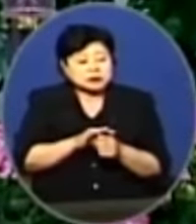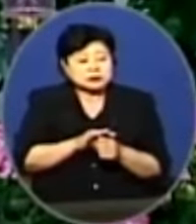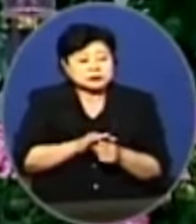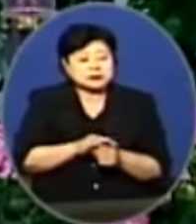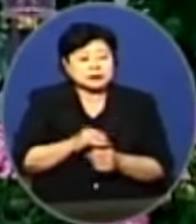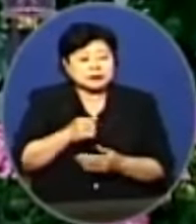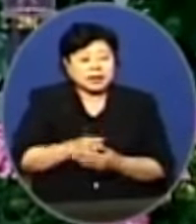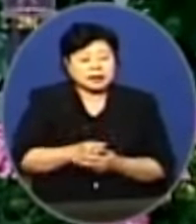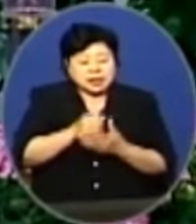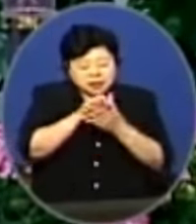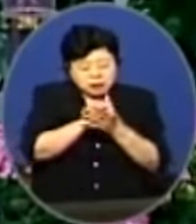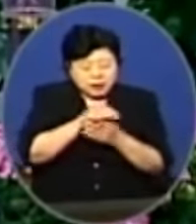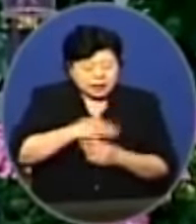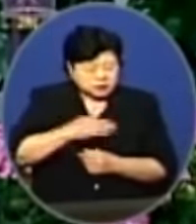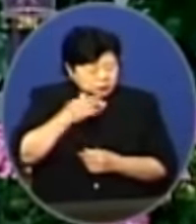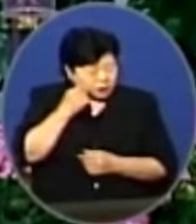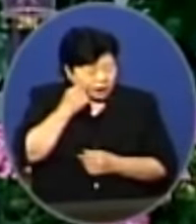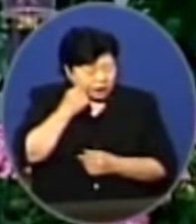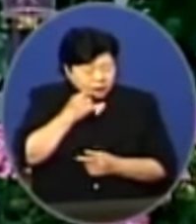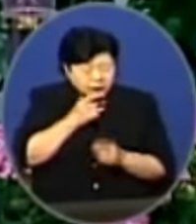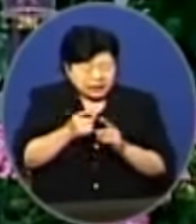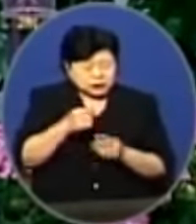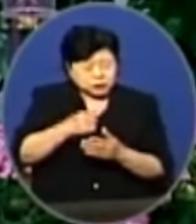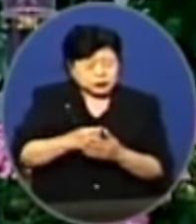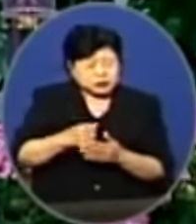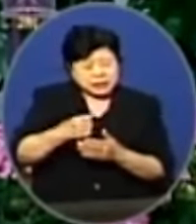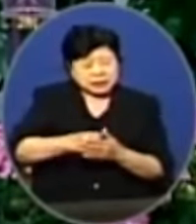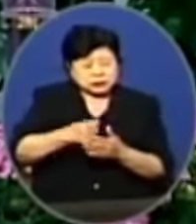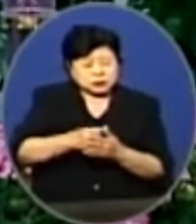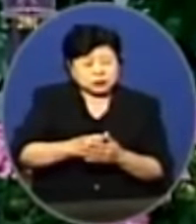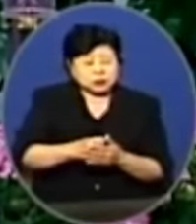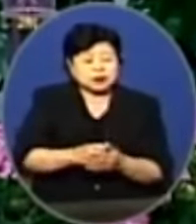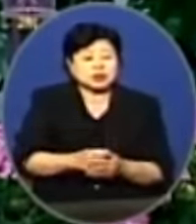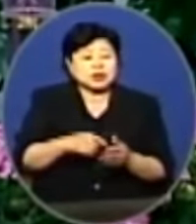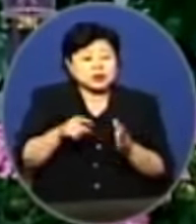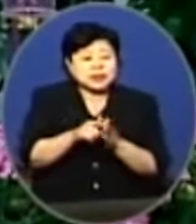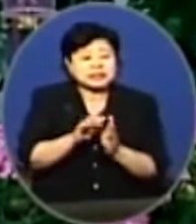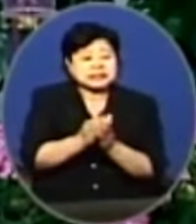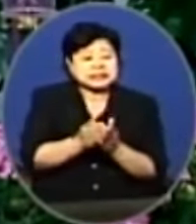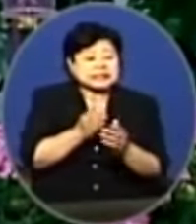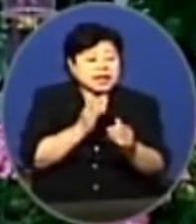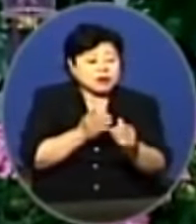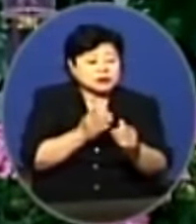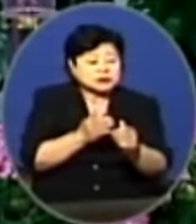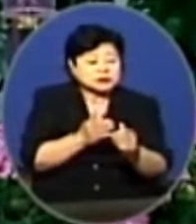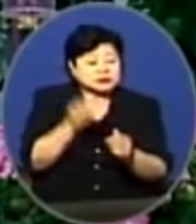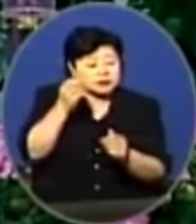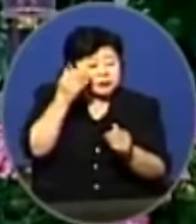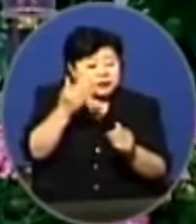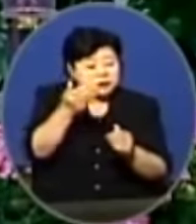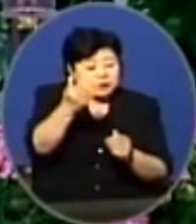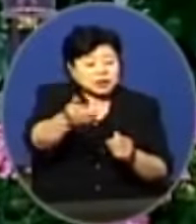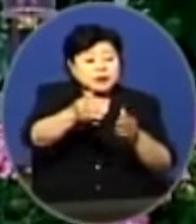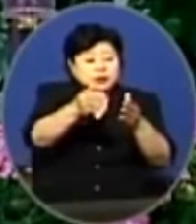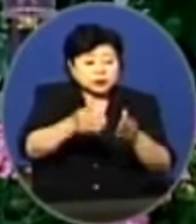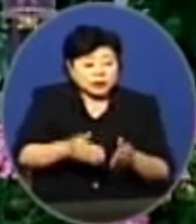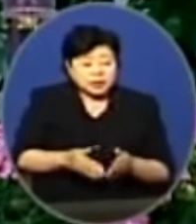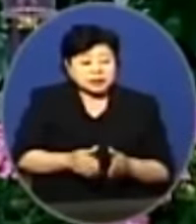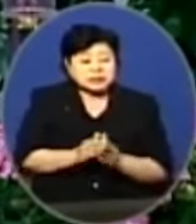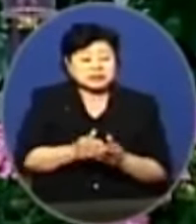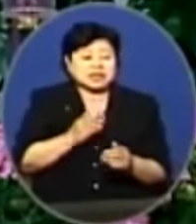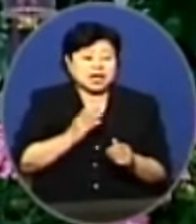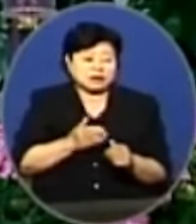우리가 마땅히 기도할 바를 알지 못하나 성령이 말할 수 있는 탄식으로 우리를 위하여 친히 간구하십니다. 성령이 여러분을 통해서